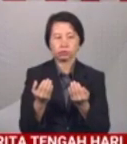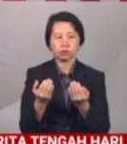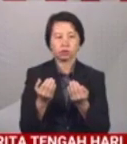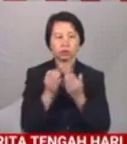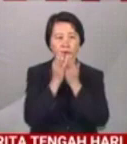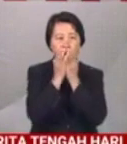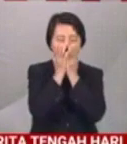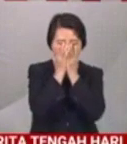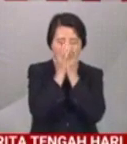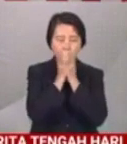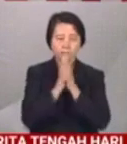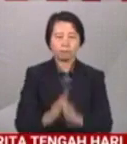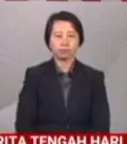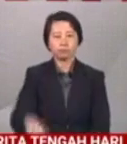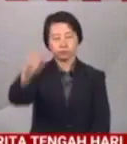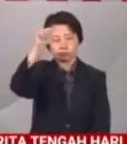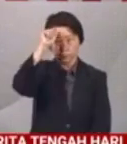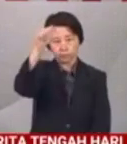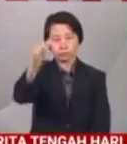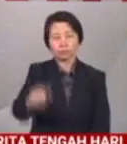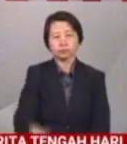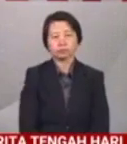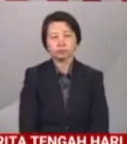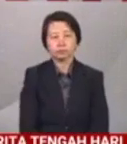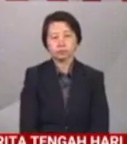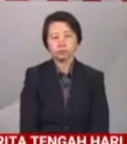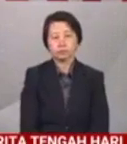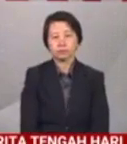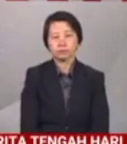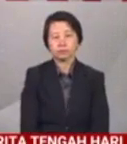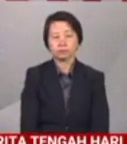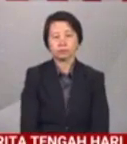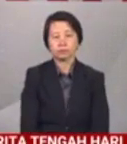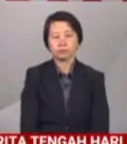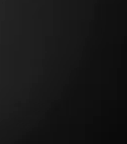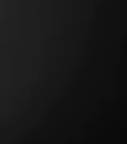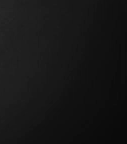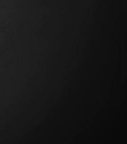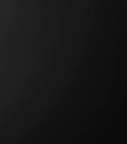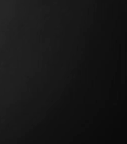alamin. Assalamualaikum warahmatullahi wabarakatuh.